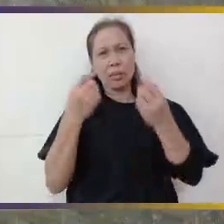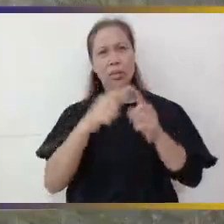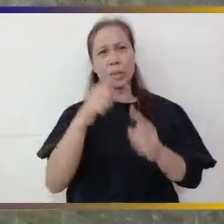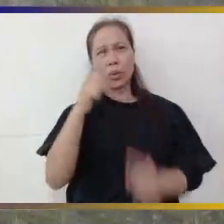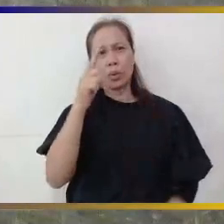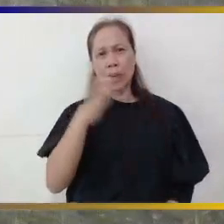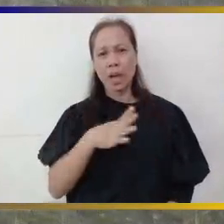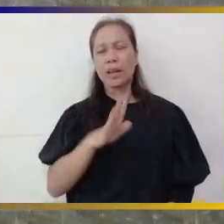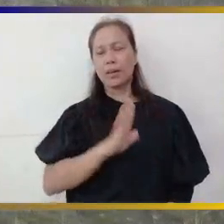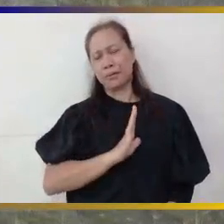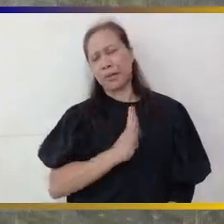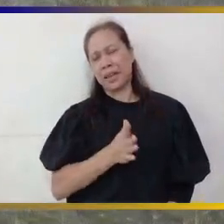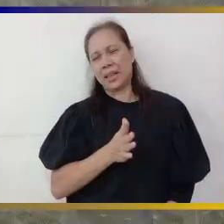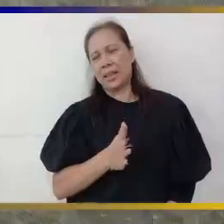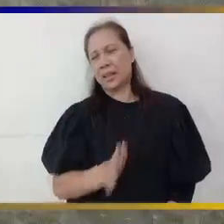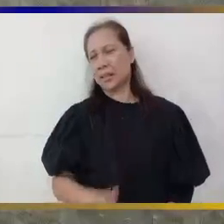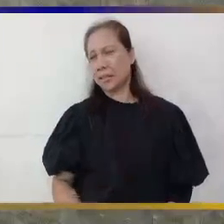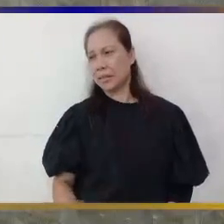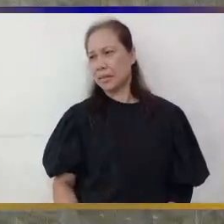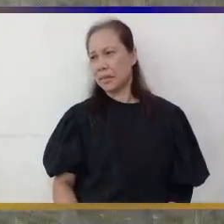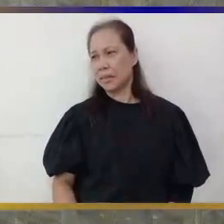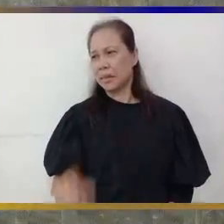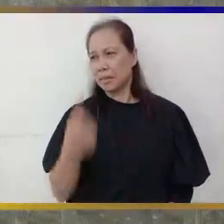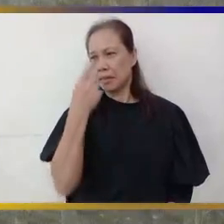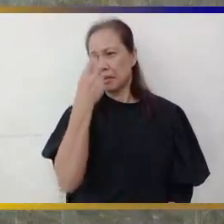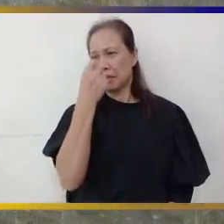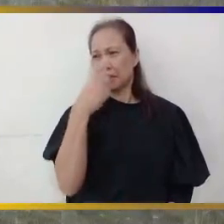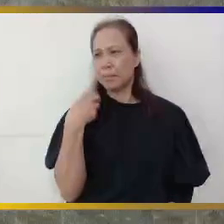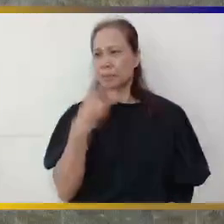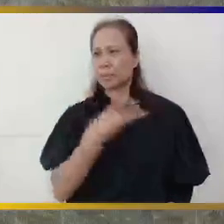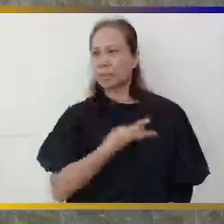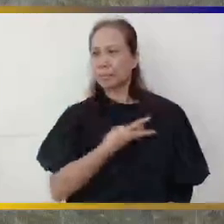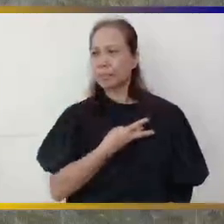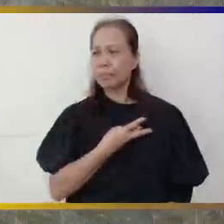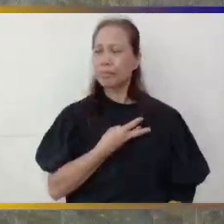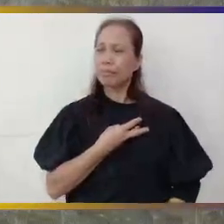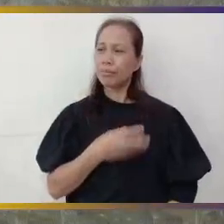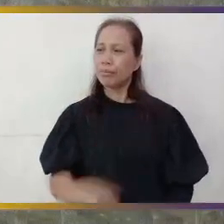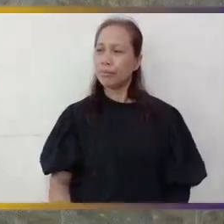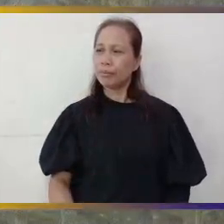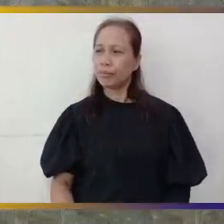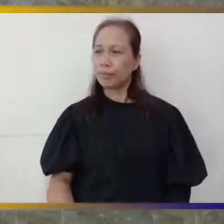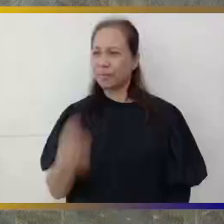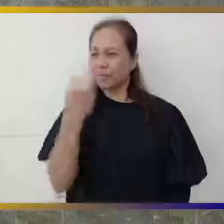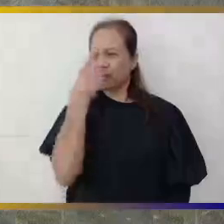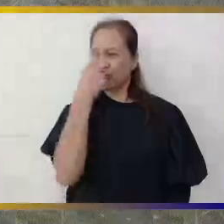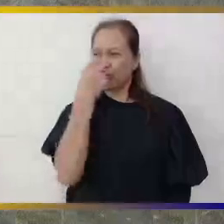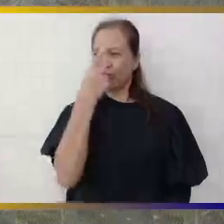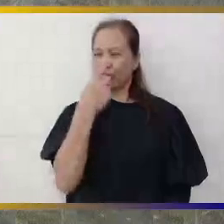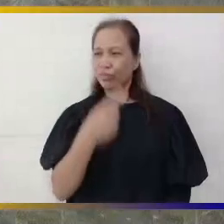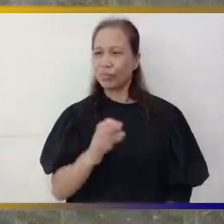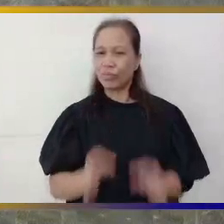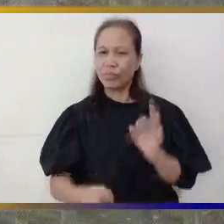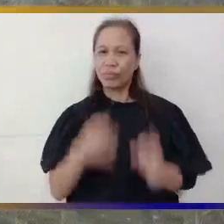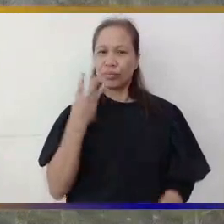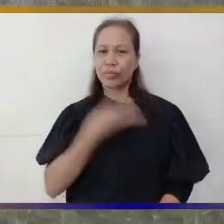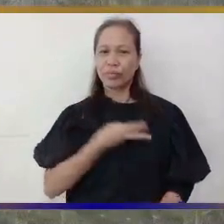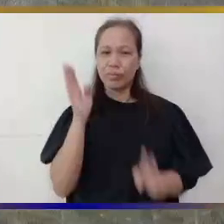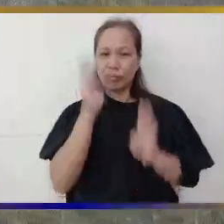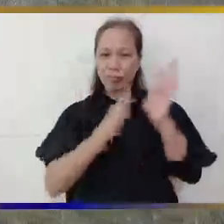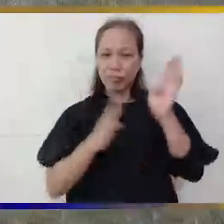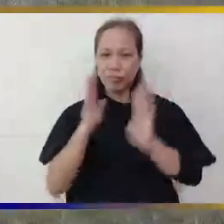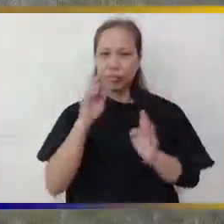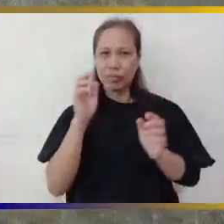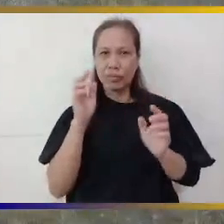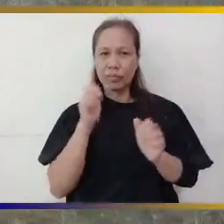na kasi listen now Listen everybody head every Look at this way if you have with your